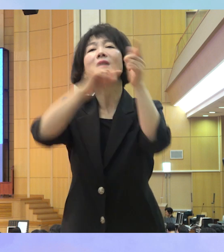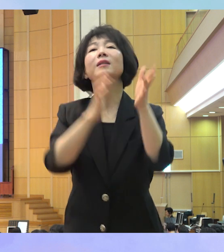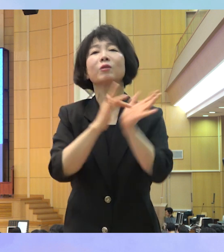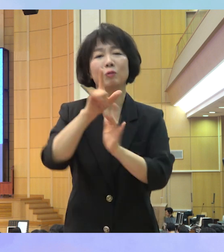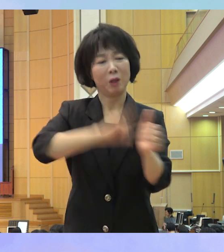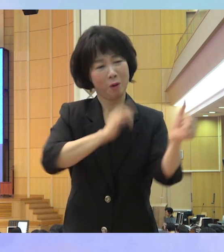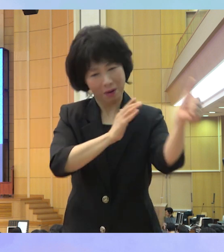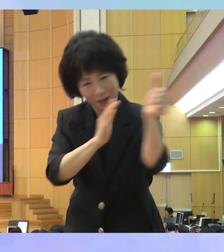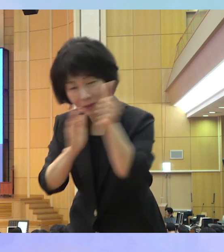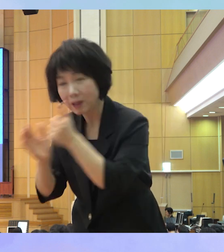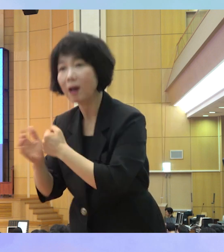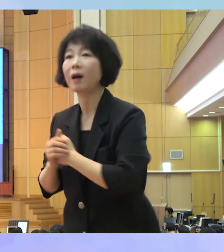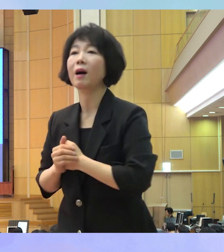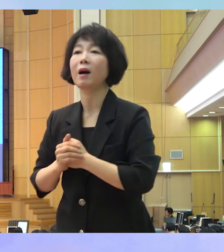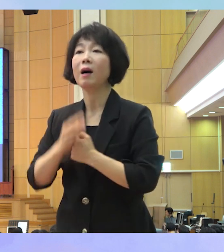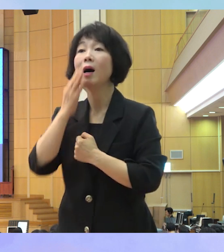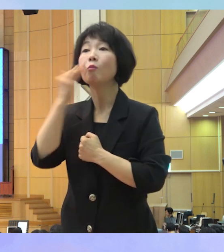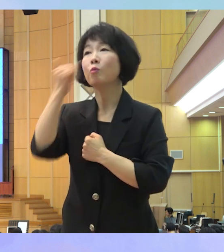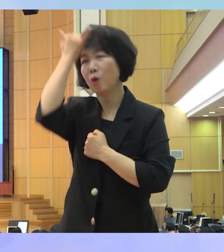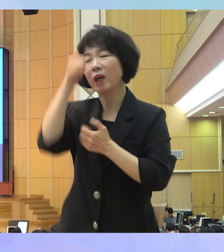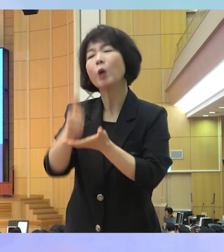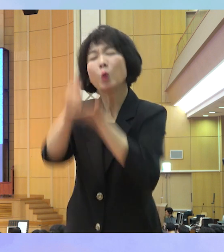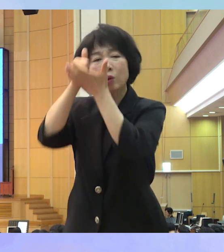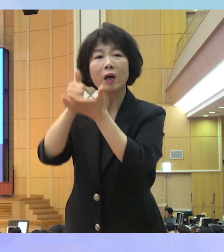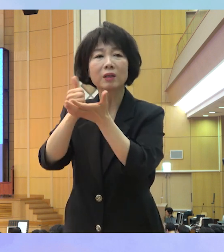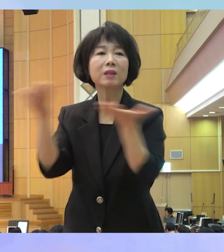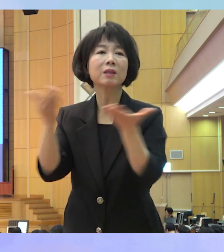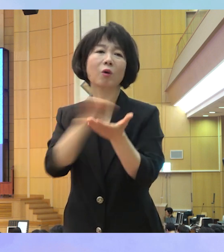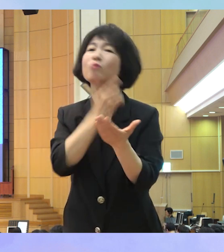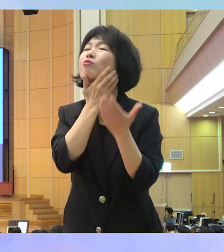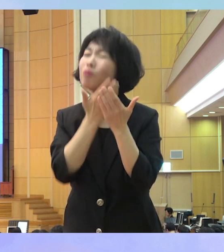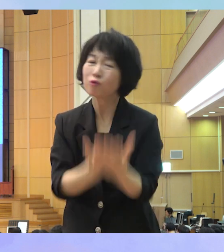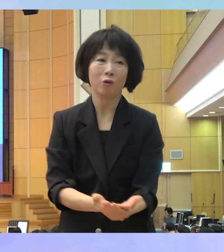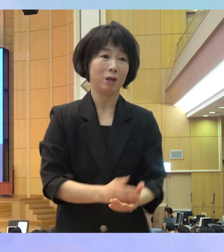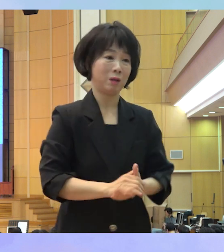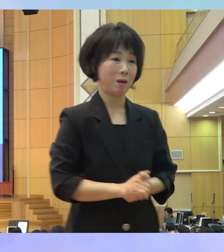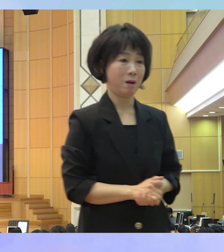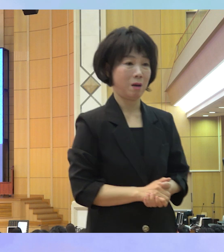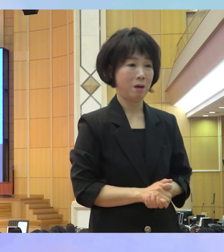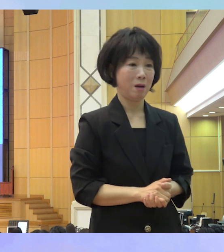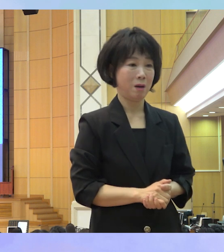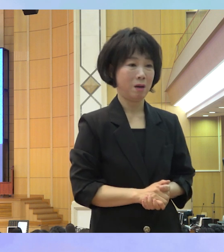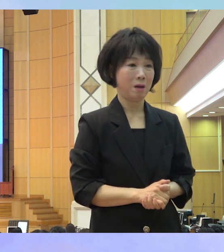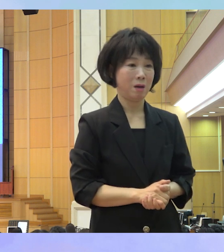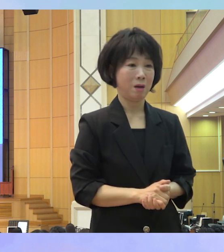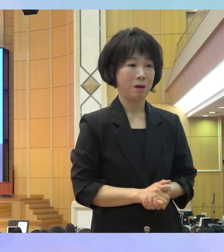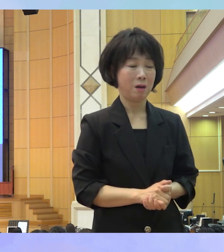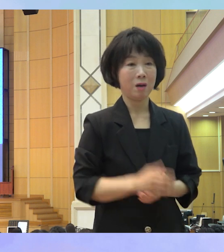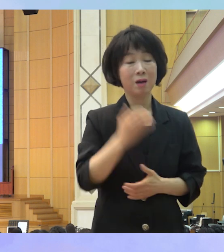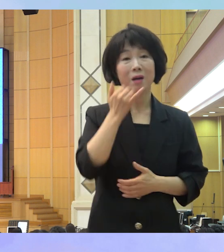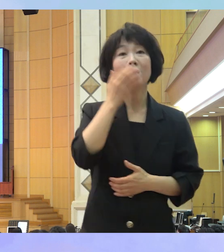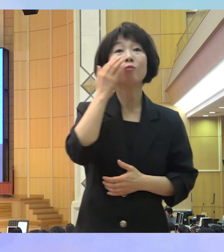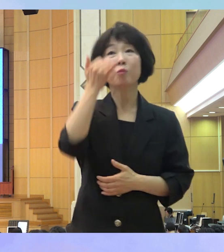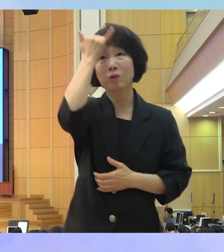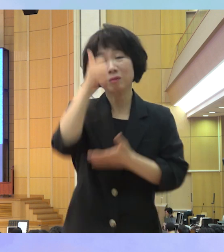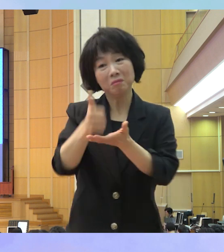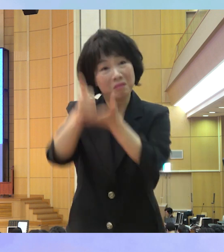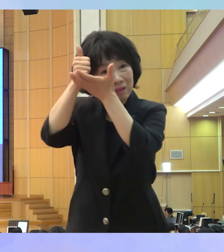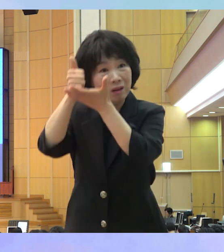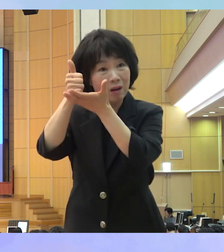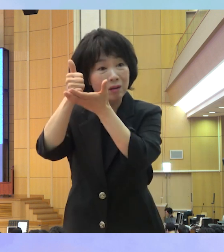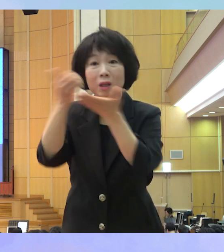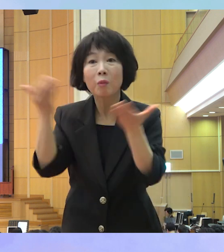바랍니다. 그게 부모님께 효도해 드리는 거예요. 부모님 비행기 한번 태워드리는 것보다 내가 정말